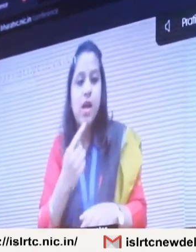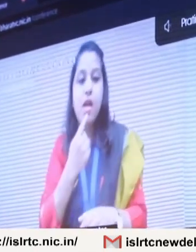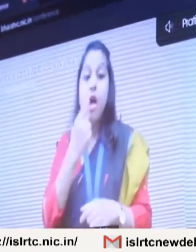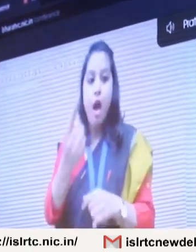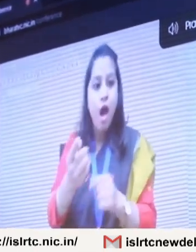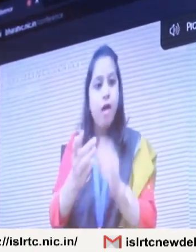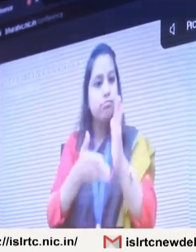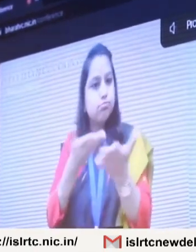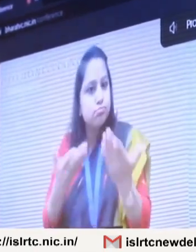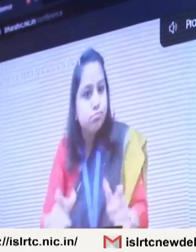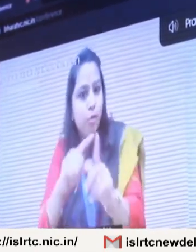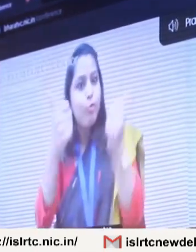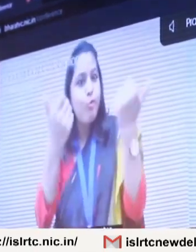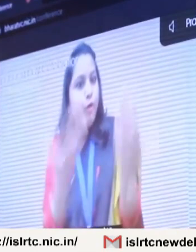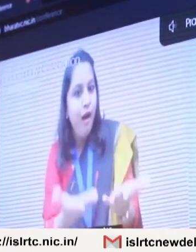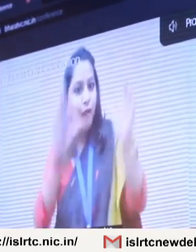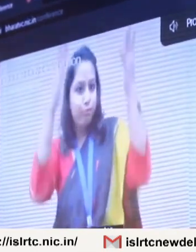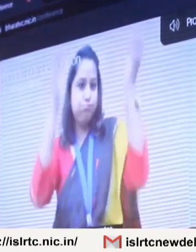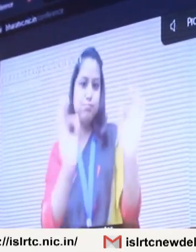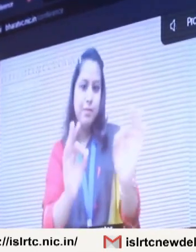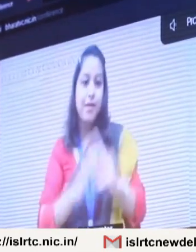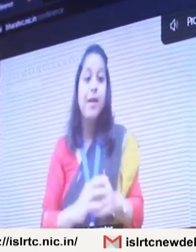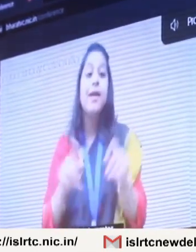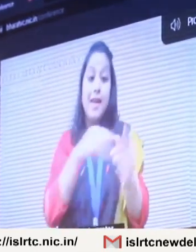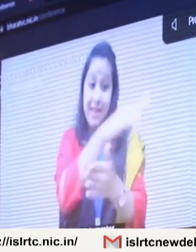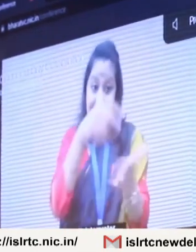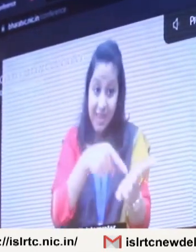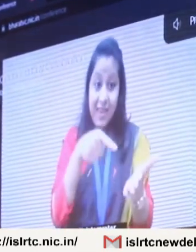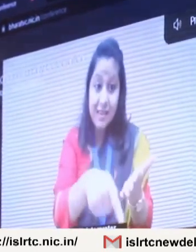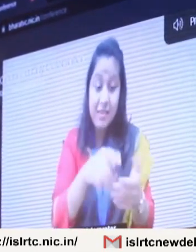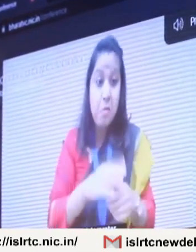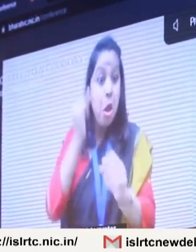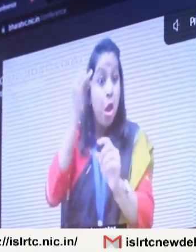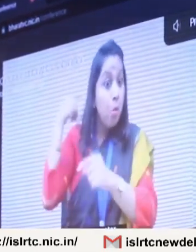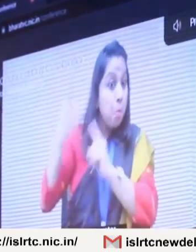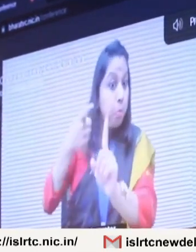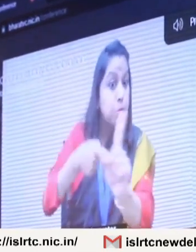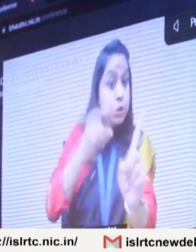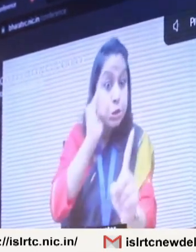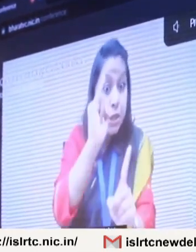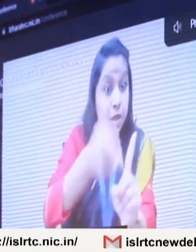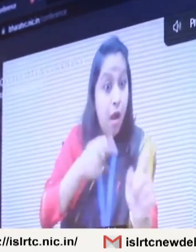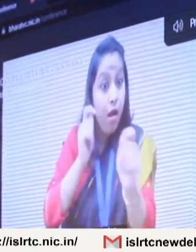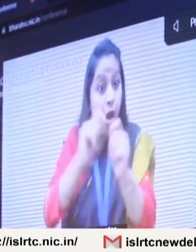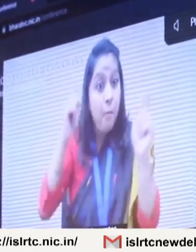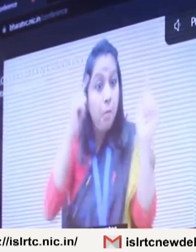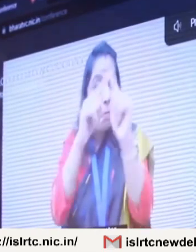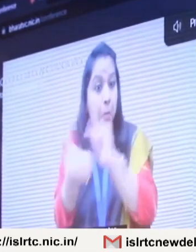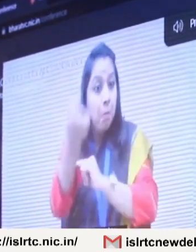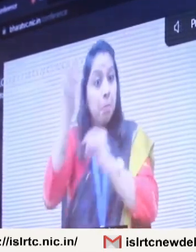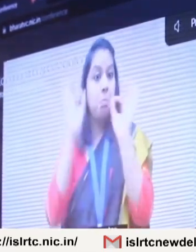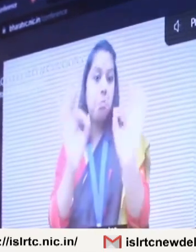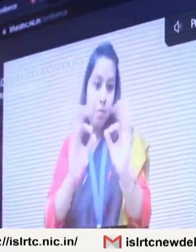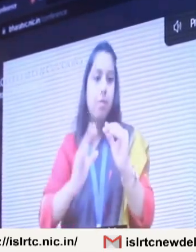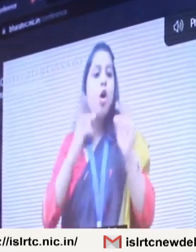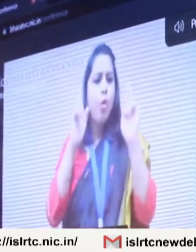दिया। इसी केंद्र में 6 साल के इतना अच्छा काम किया है, आगे चल के और भी अच्छा